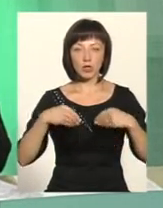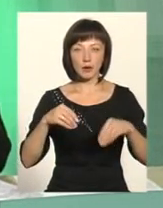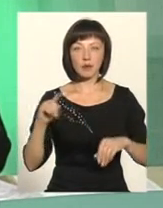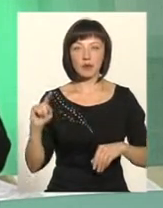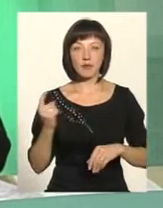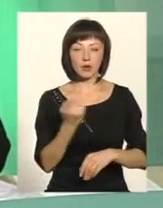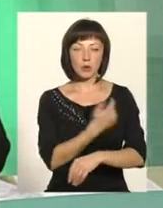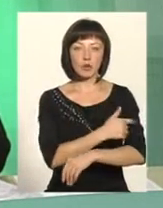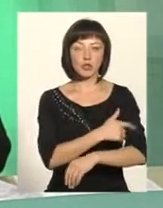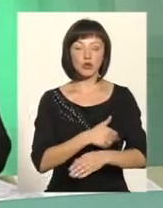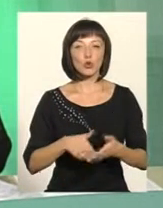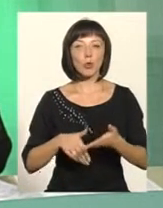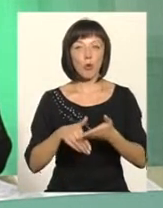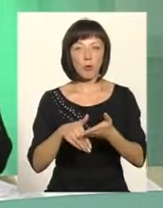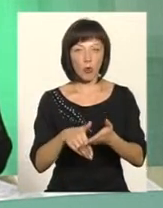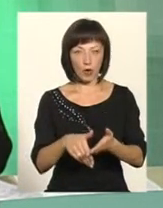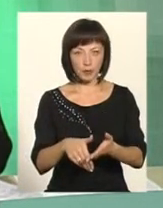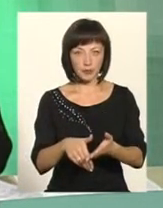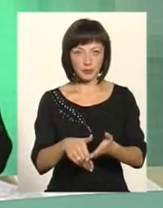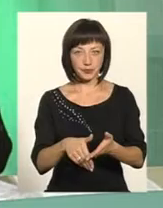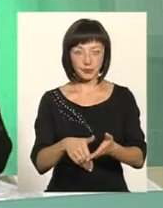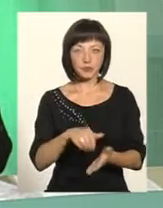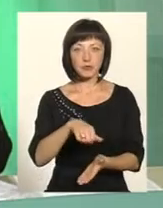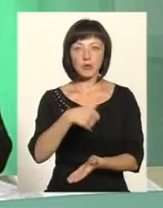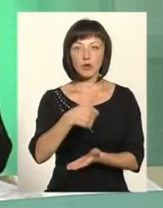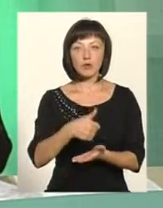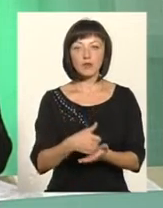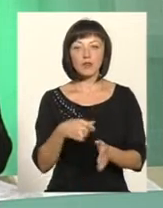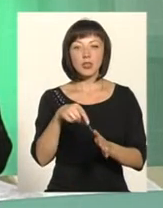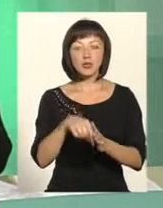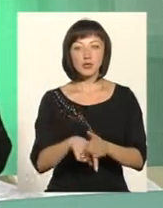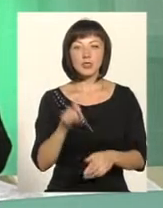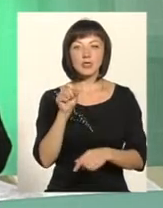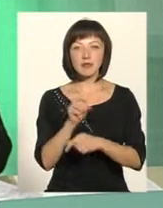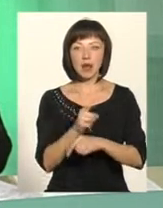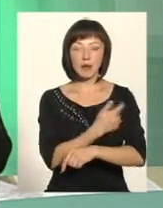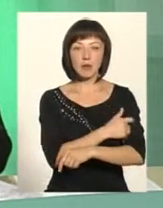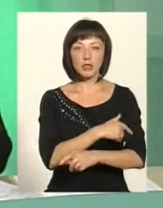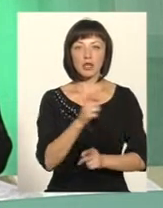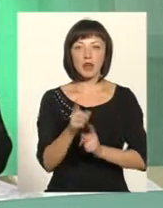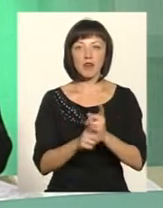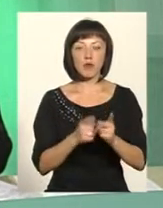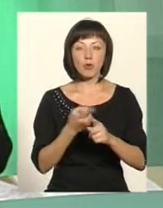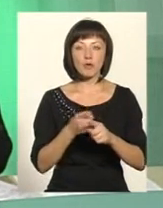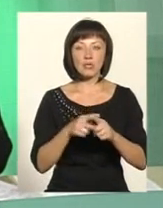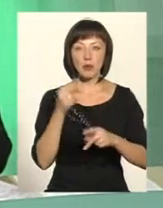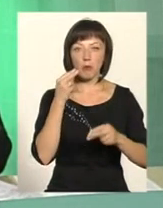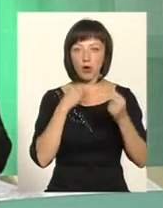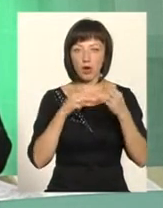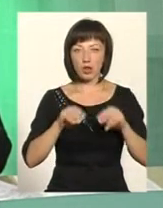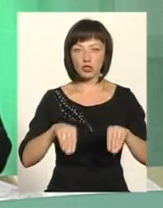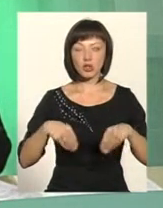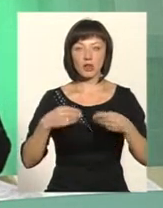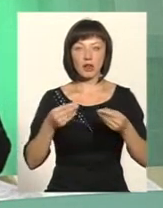медичної допомоги. Значить, основна суть і завдання медичної реформи – це покращити